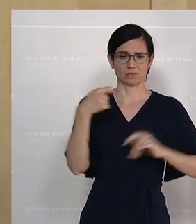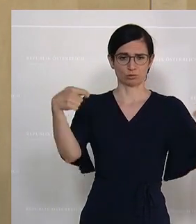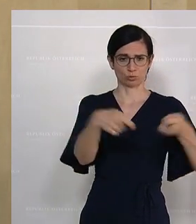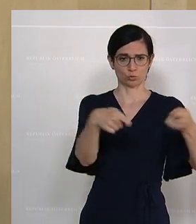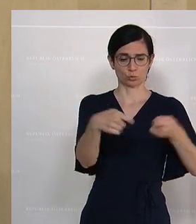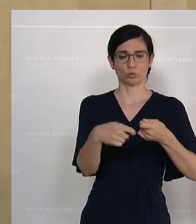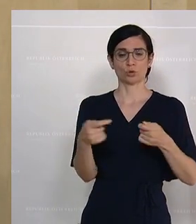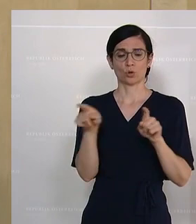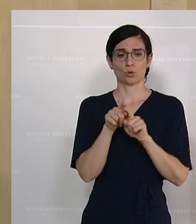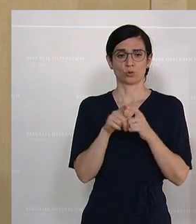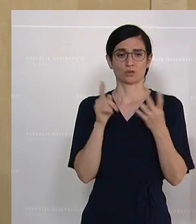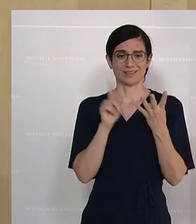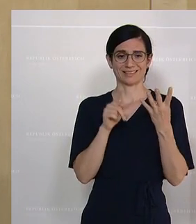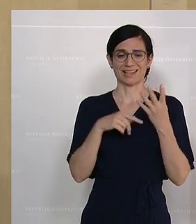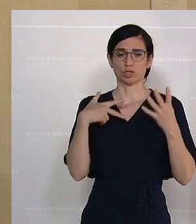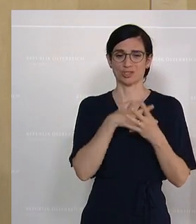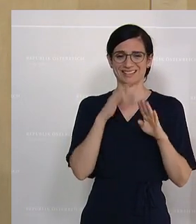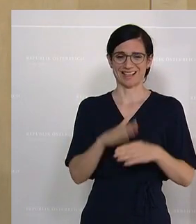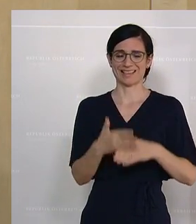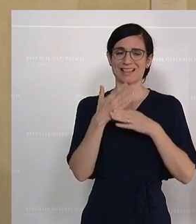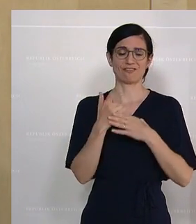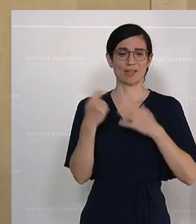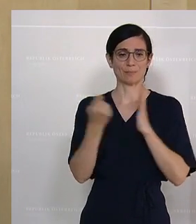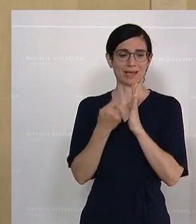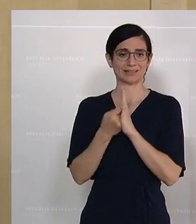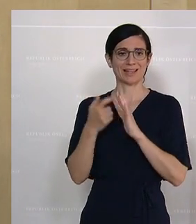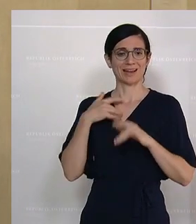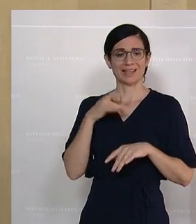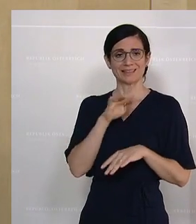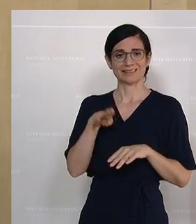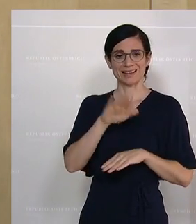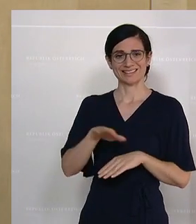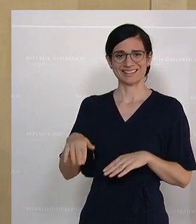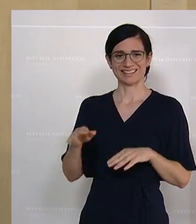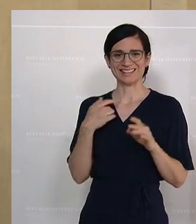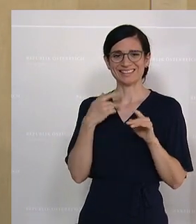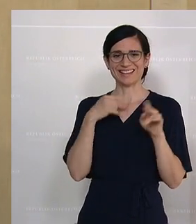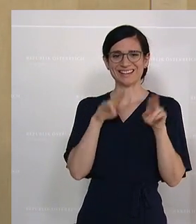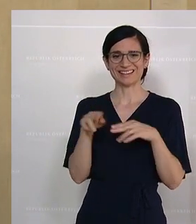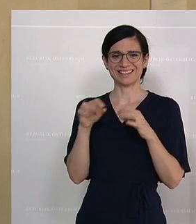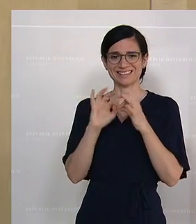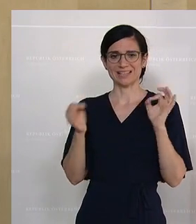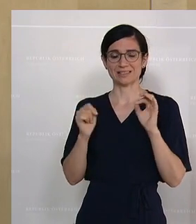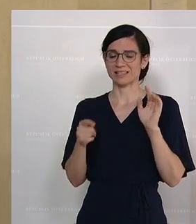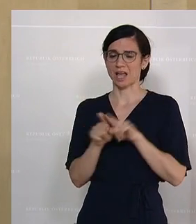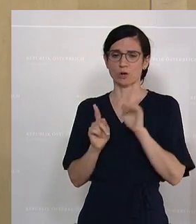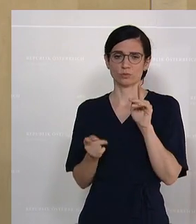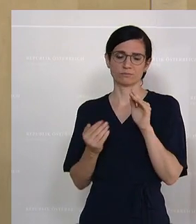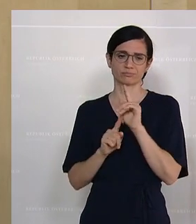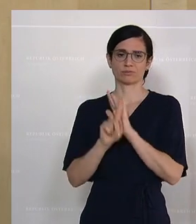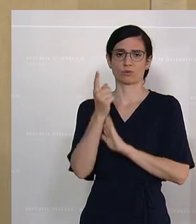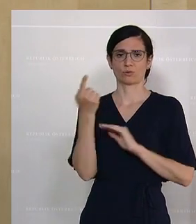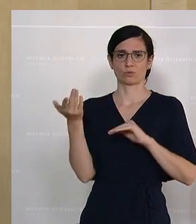damit werden die sozialhilfe beiträge bei den kinderrechten erhöht das ist zielgerichtet und ausschließlich